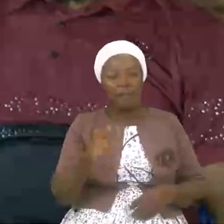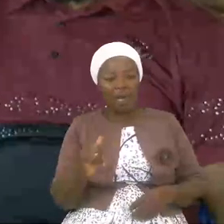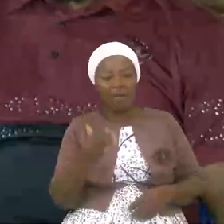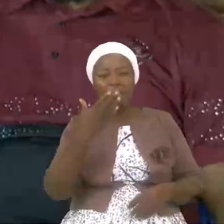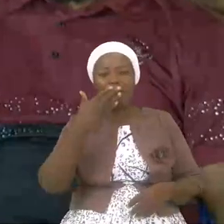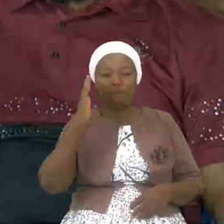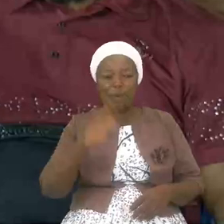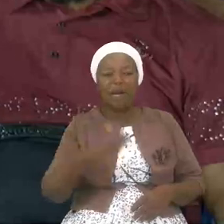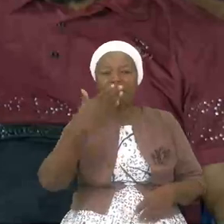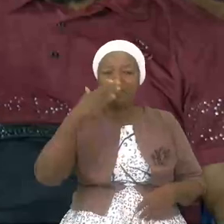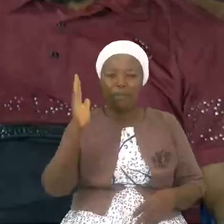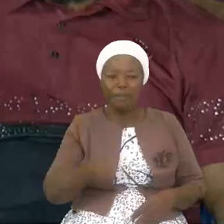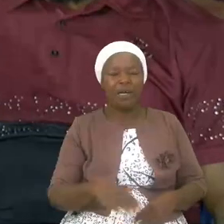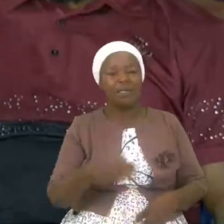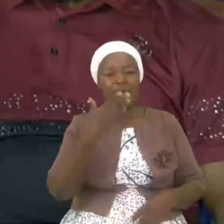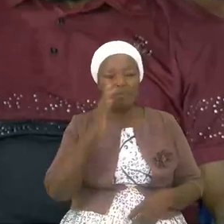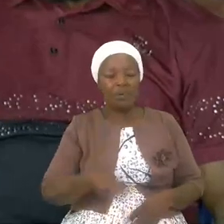Assez mauvais.